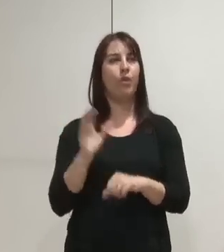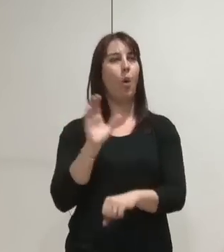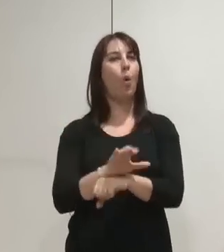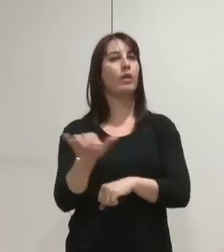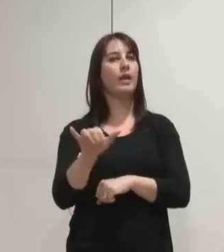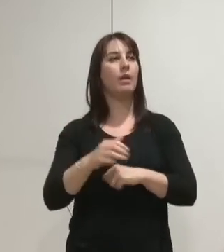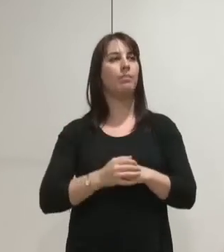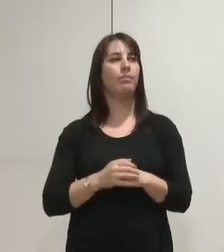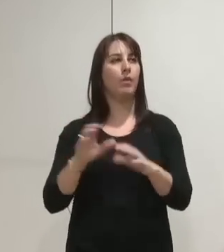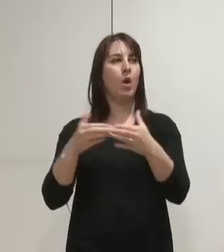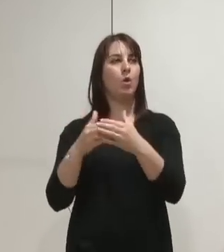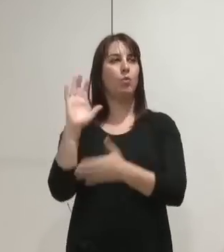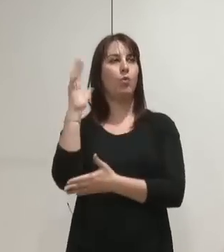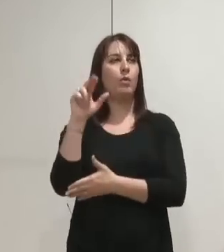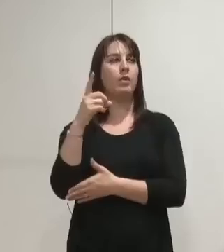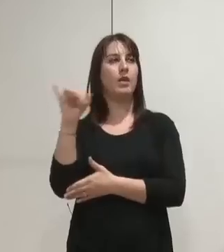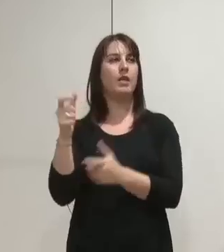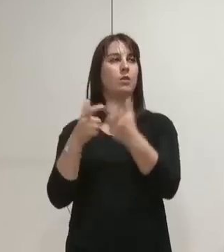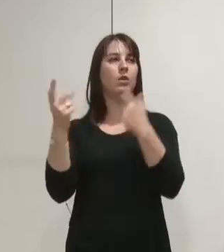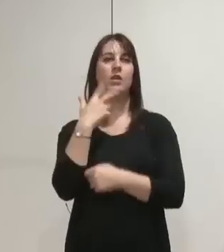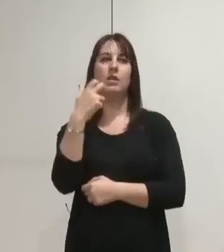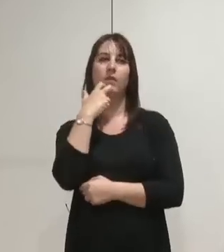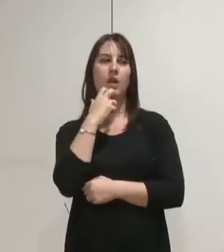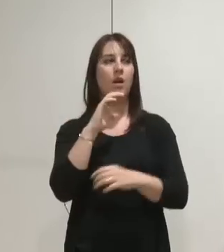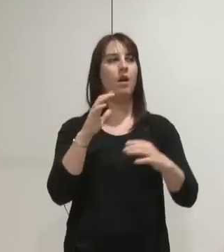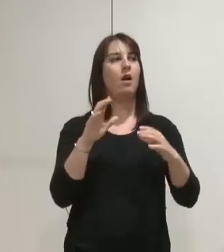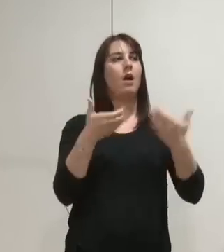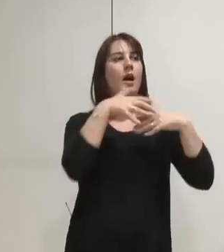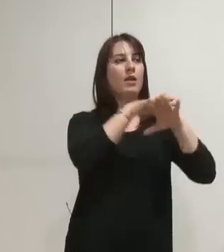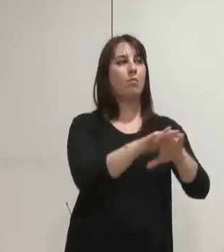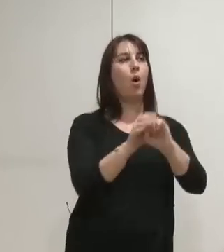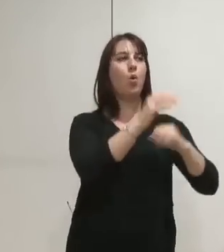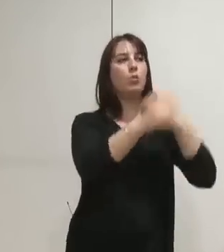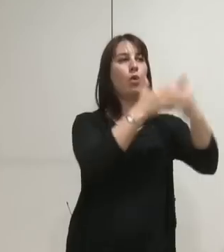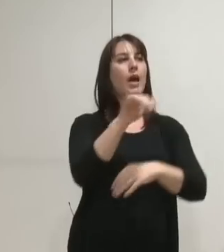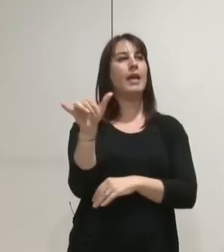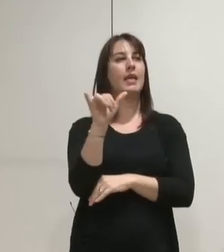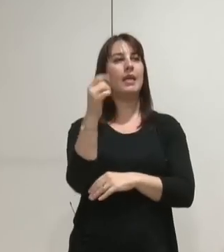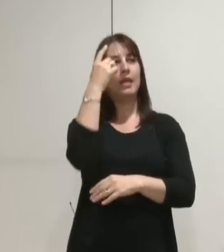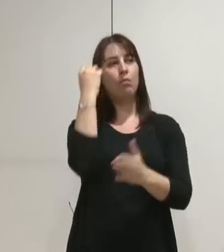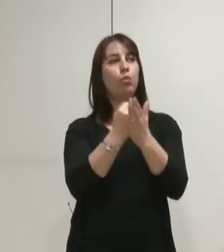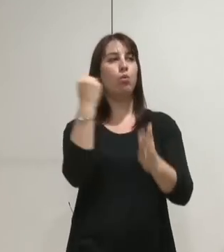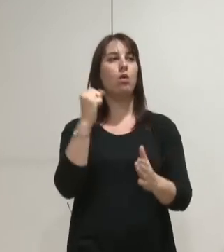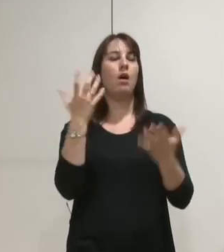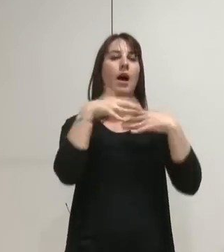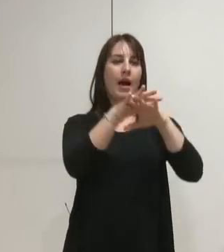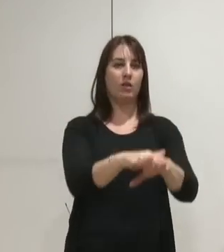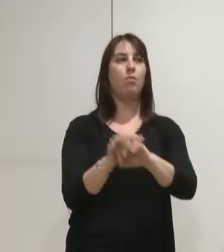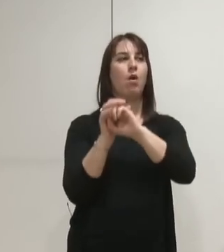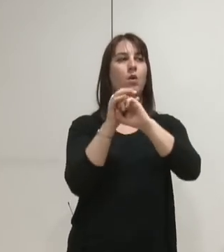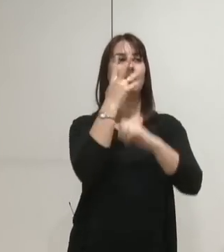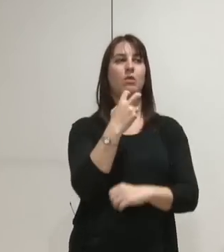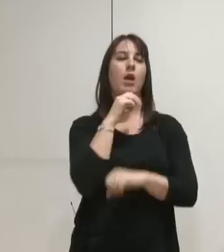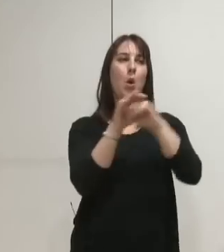contre le groupe umpudi société civile le rassemblement de gauche et de progrès qui vote pour le rassemblement citoyen de la gauche et des